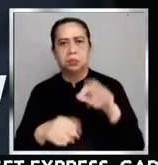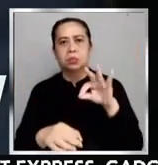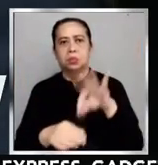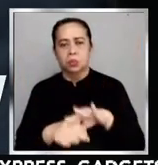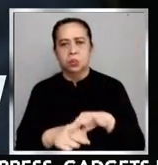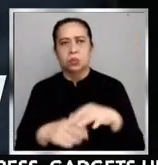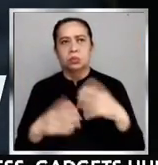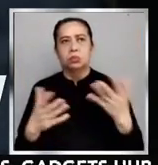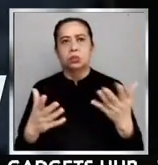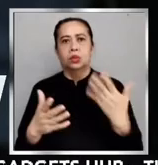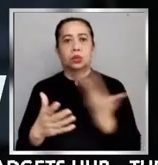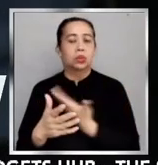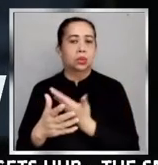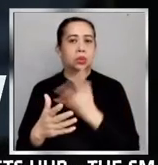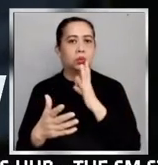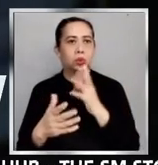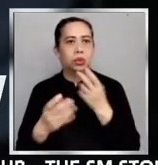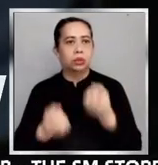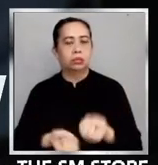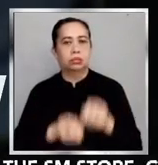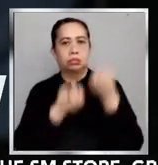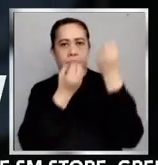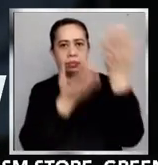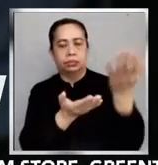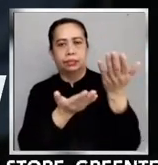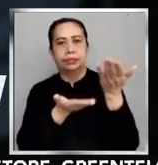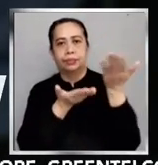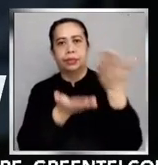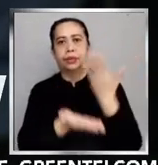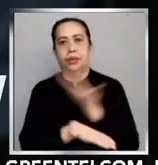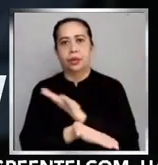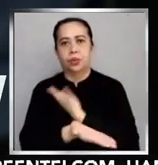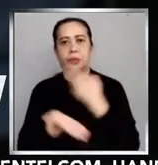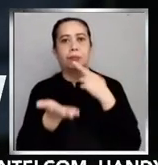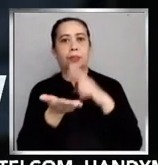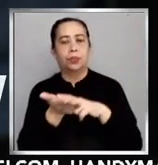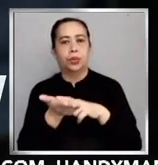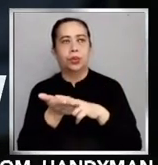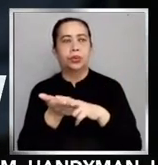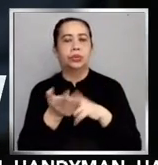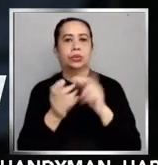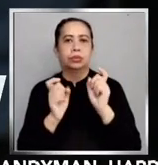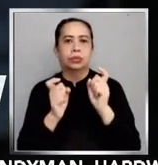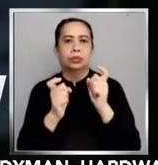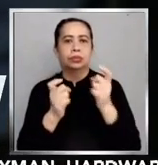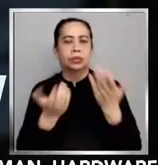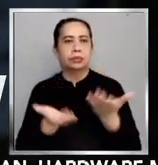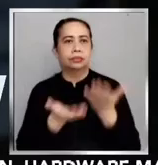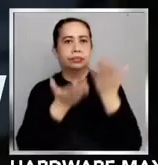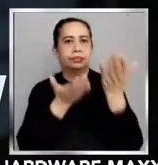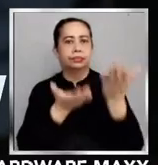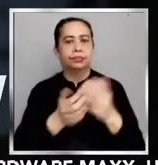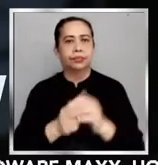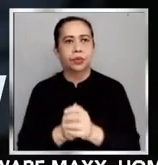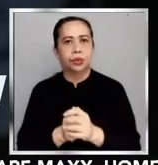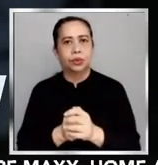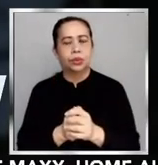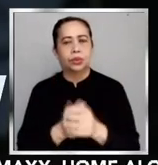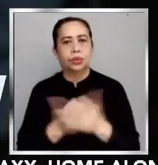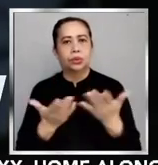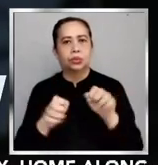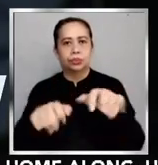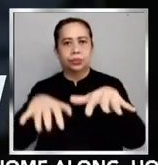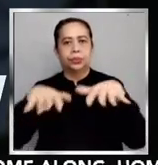we will transmit and submit our report at once and recommendation to the plenary